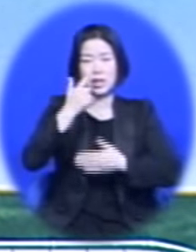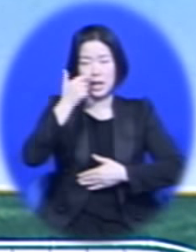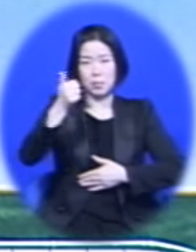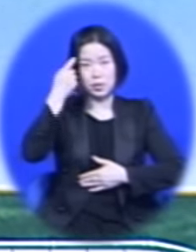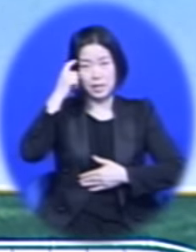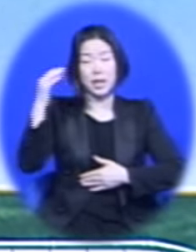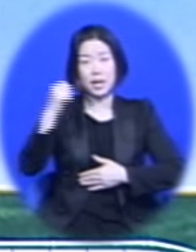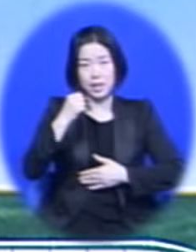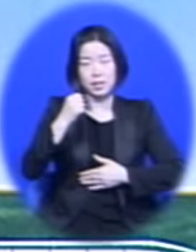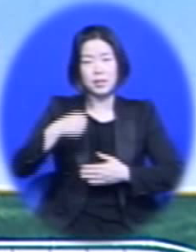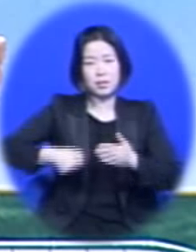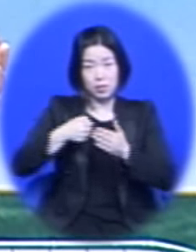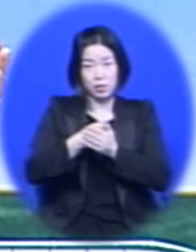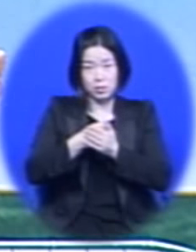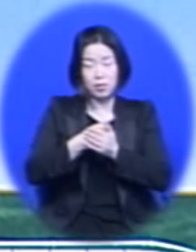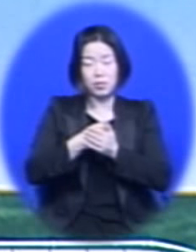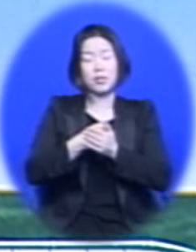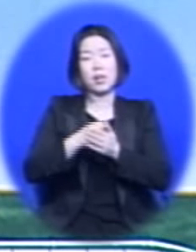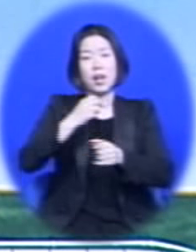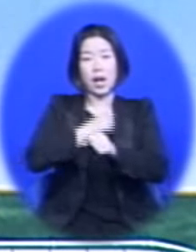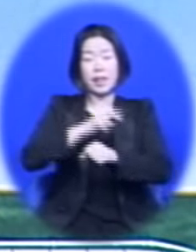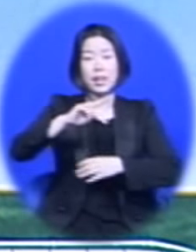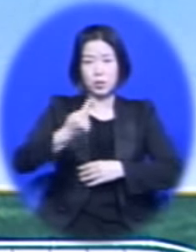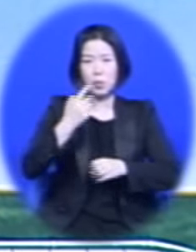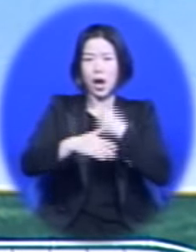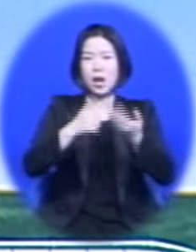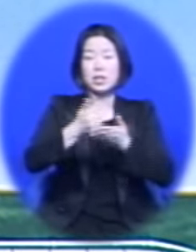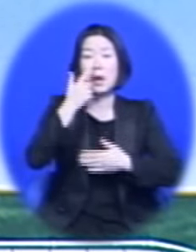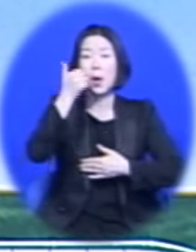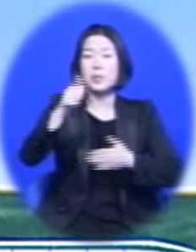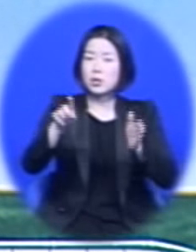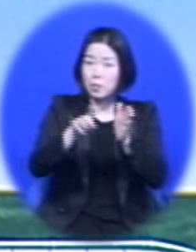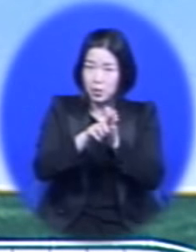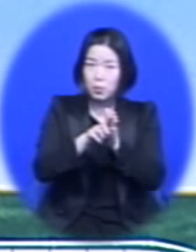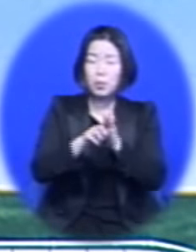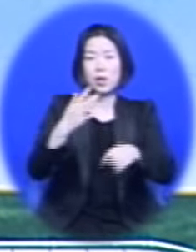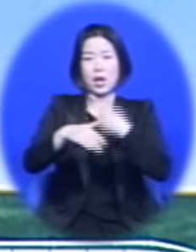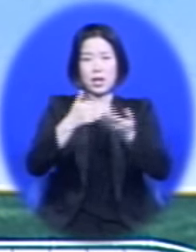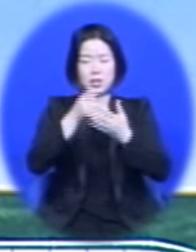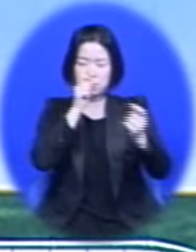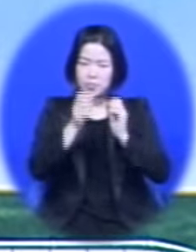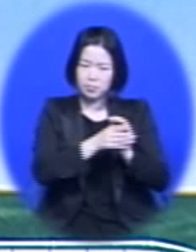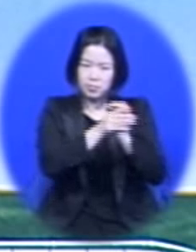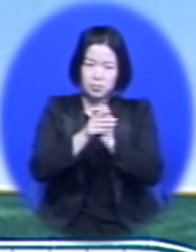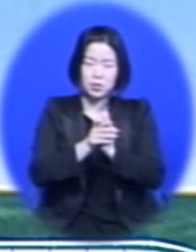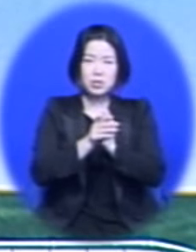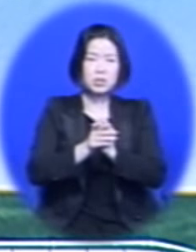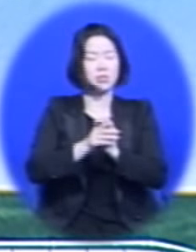되겠다. 그러신다고 여러분이 하나님을 아버지라고 믿어지고 하나님이 친밀해지는 게